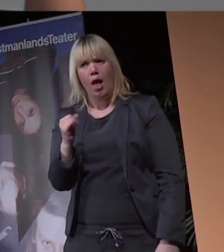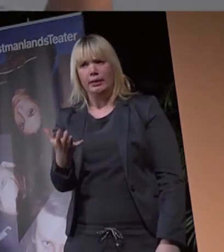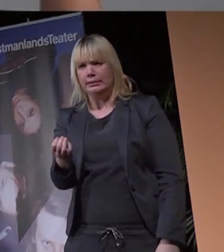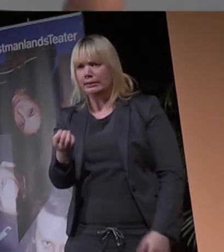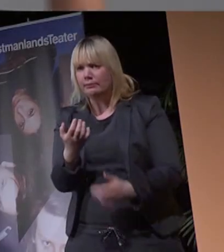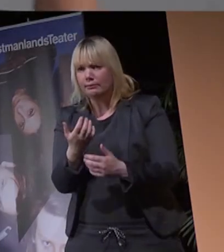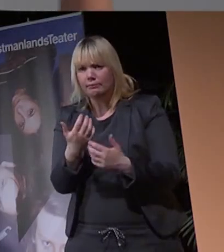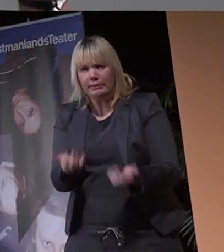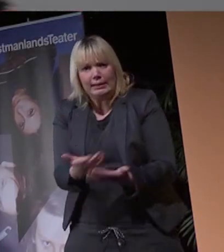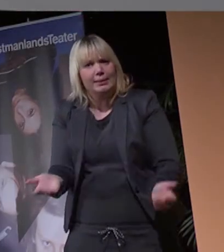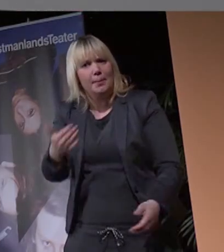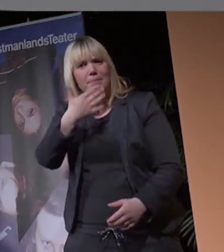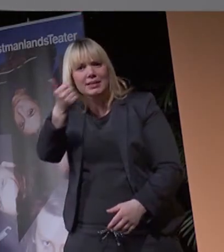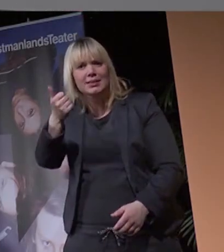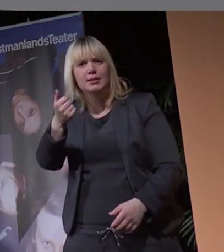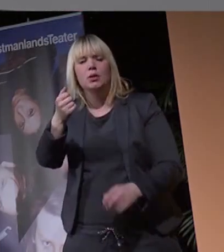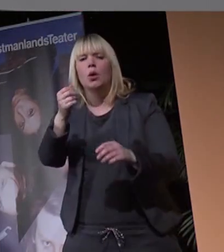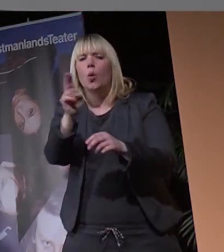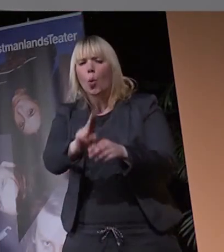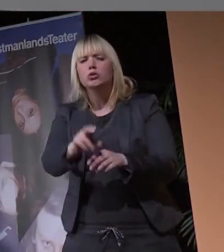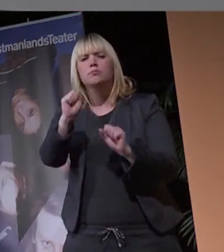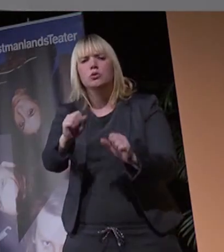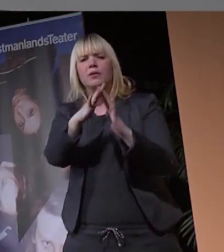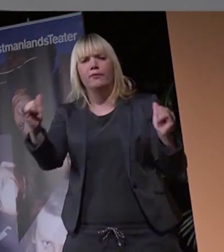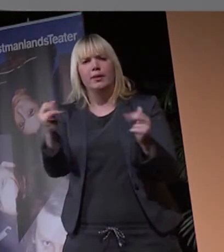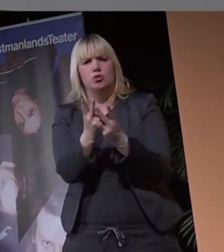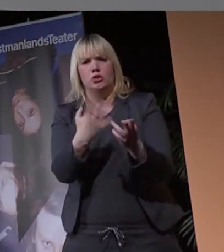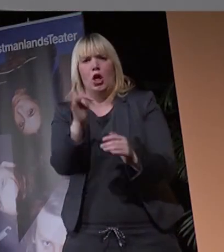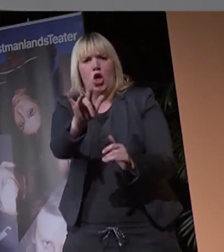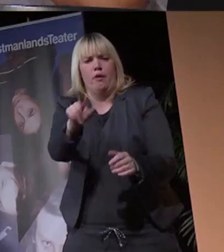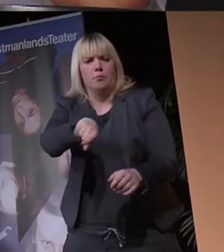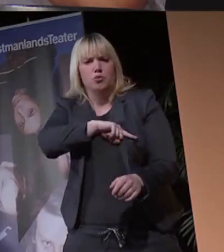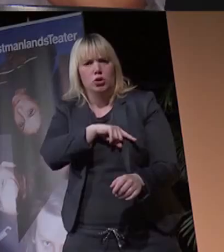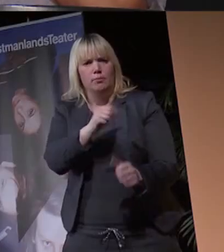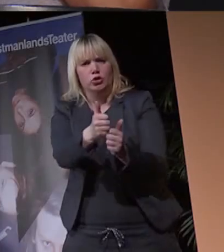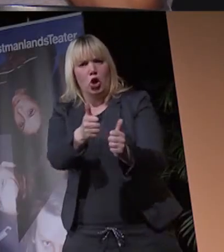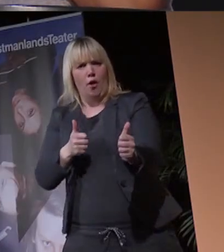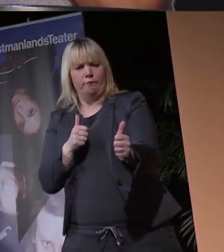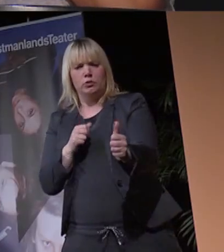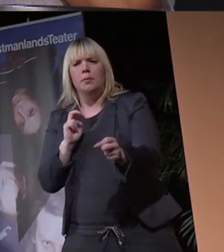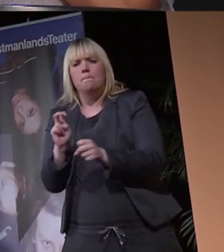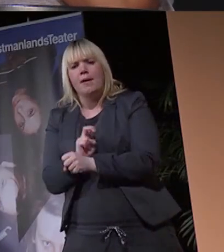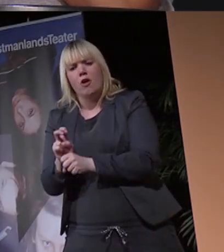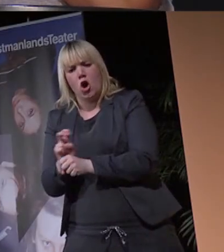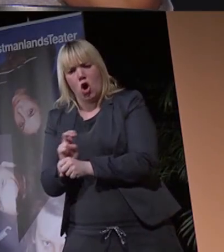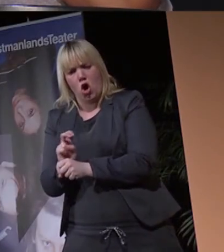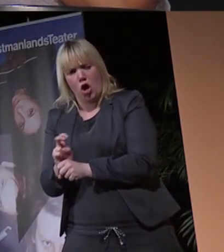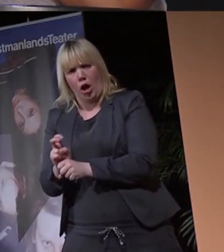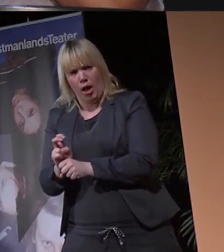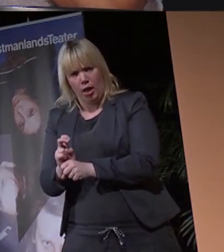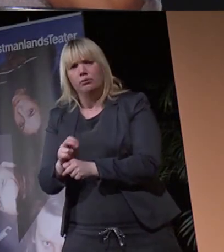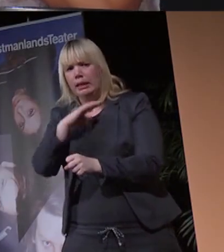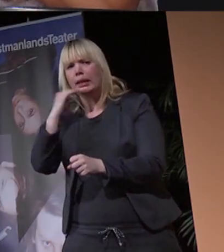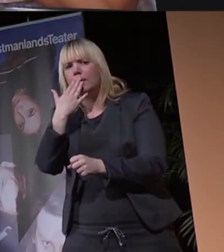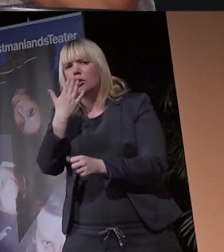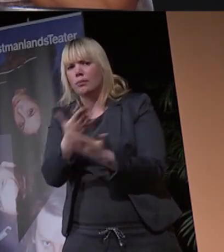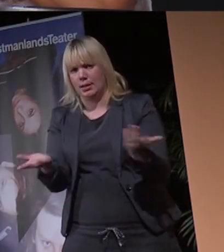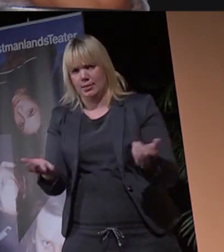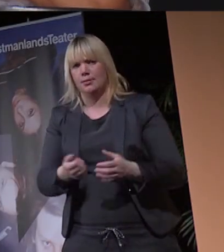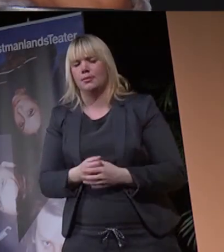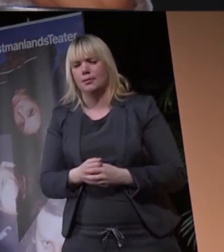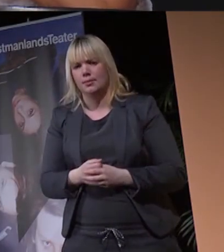med hela natten. Att han verkligen kollar mig ifrån, för jag vill ju in. Jag vill bara förändra allt. Och då har bara, men det där kanske inte vi